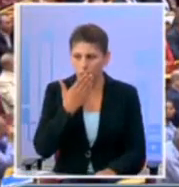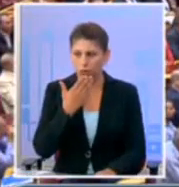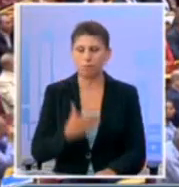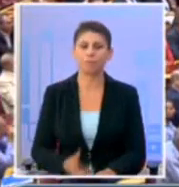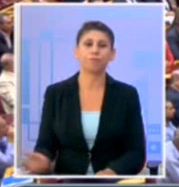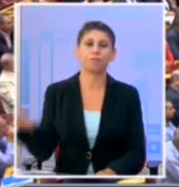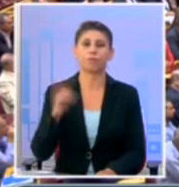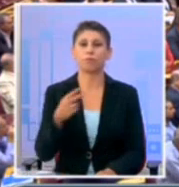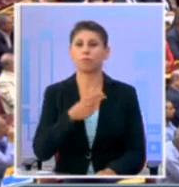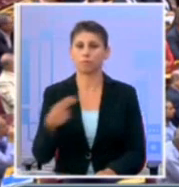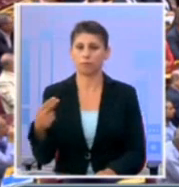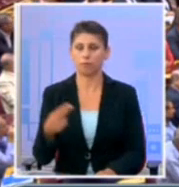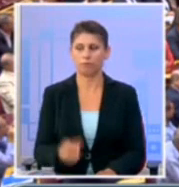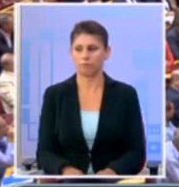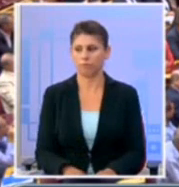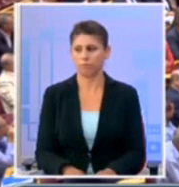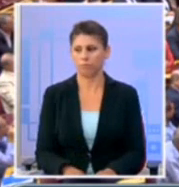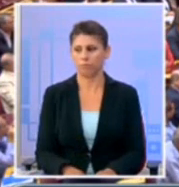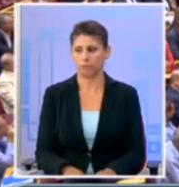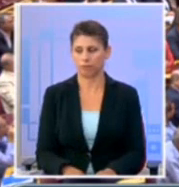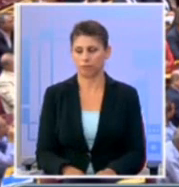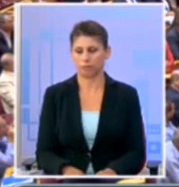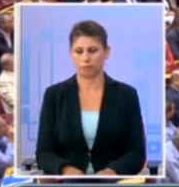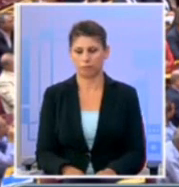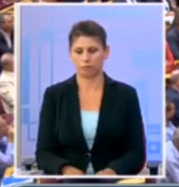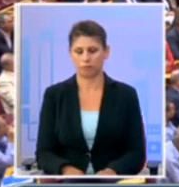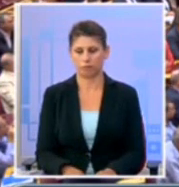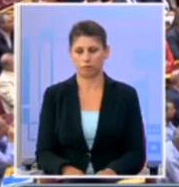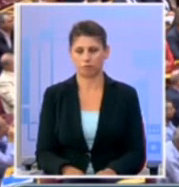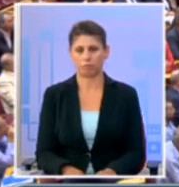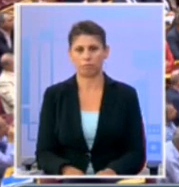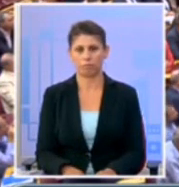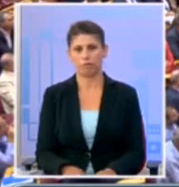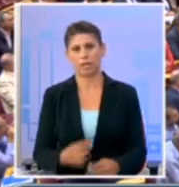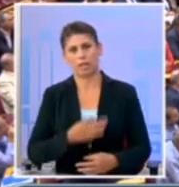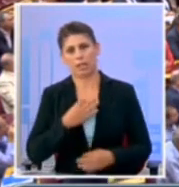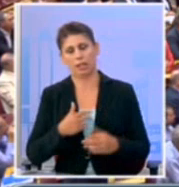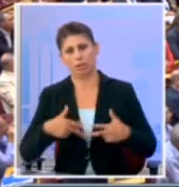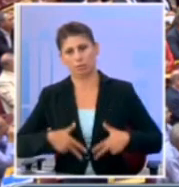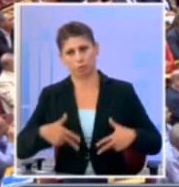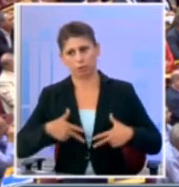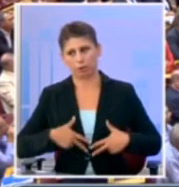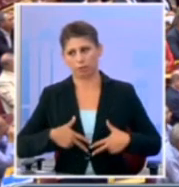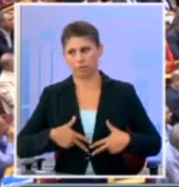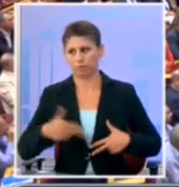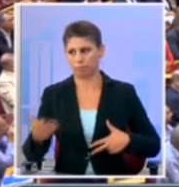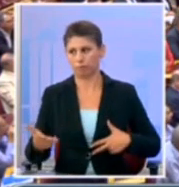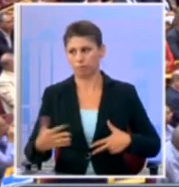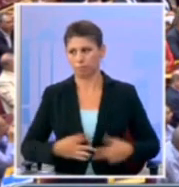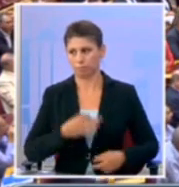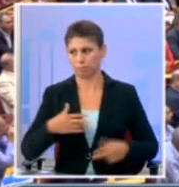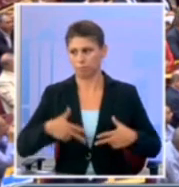ρωτήσατε. Κύριε Μητσοτάκη, παρακαλώ, συνεχίστε. Κύριε Υπουργέ, γέλατε κύριε